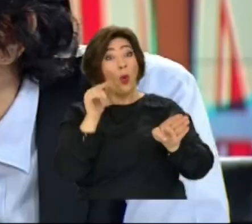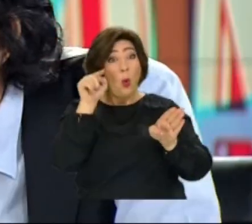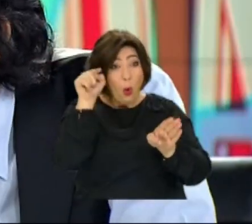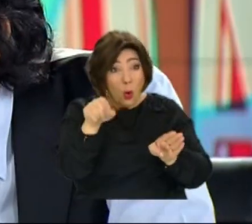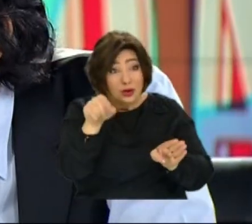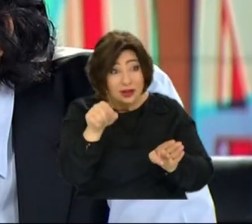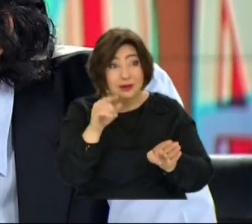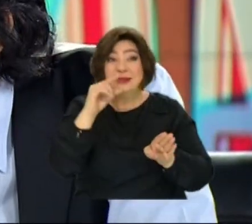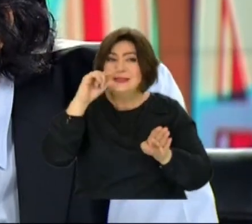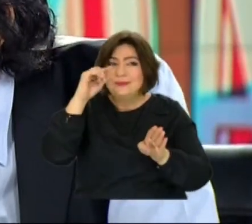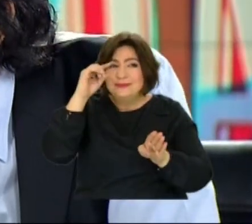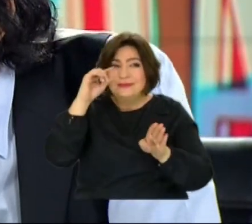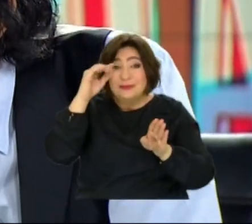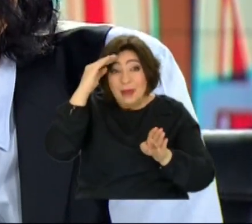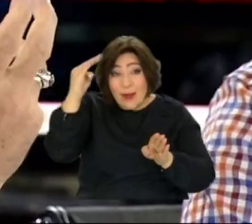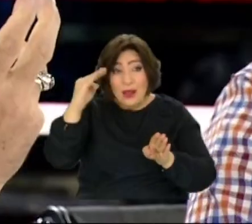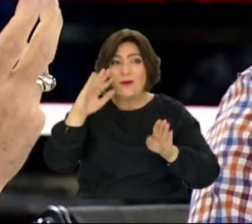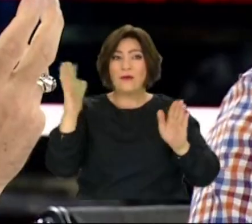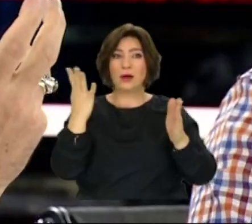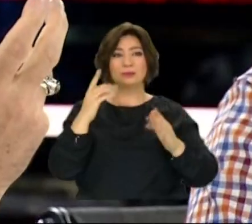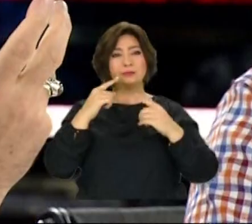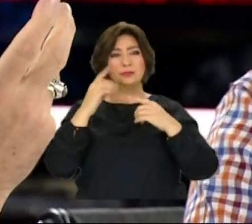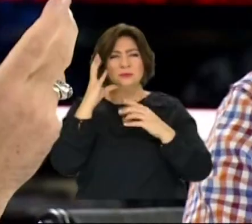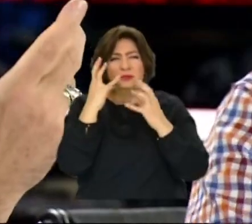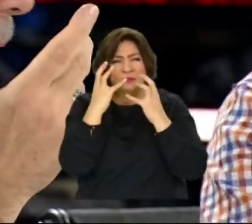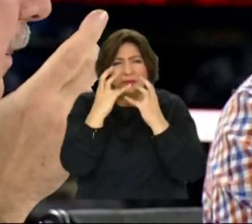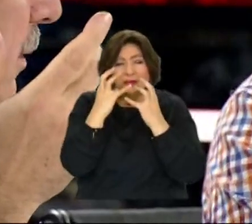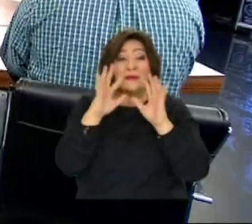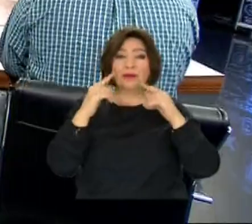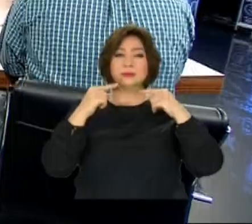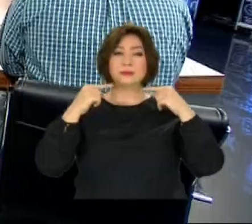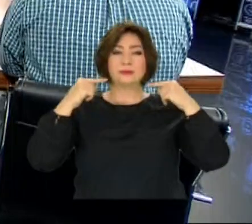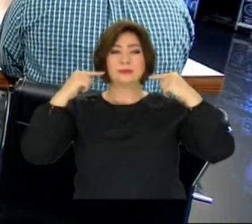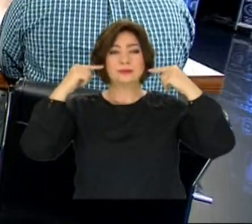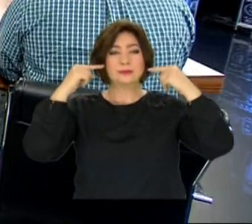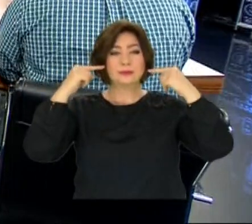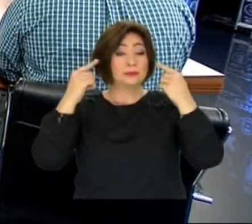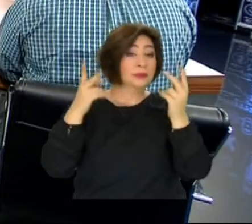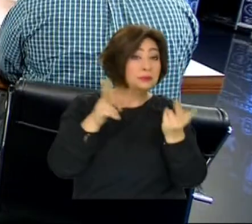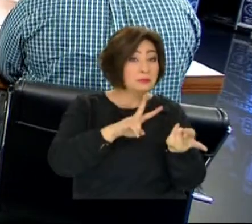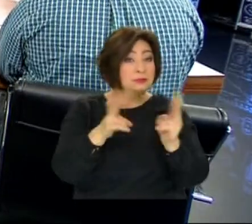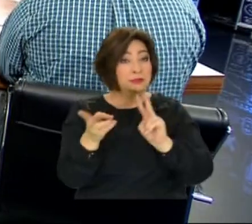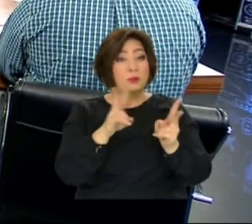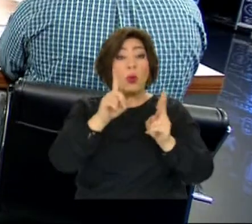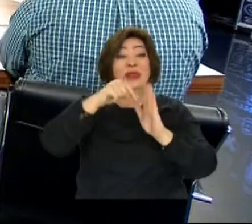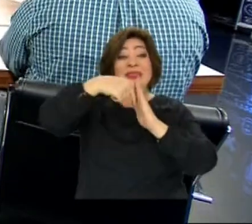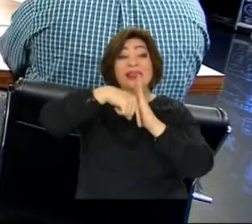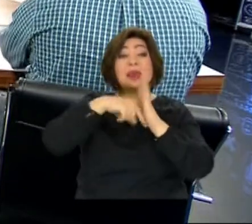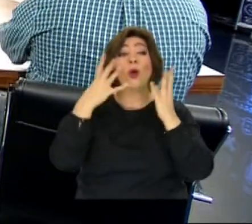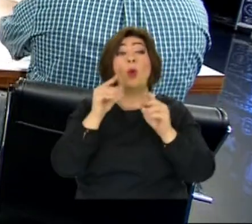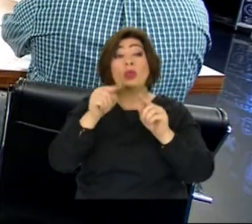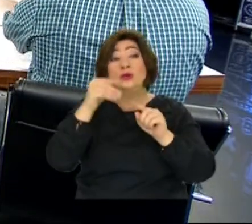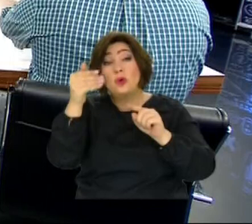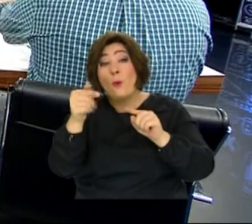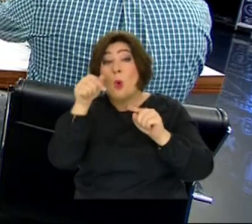Ya böyle yapar. Ya böyle yapar ya böyle tebessüm eder. Şimdi sizce? Şimdi demek istediğim yani pardon şunu değil mi? Onunla ilgili detay olmadığı için o anda mı ondan sonra